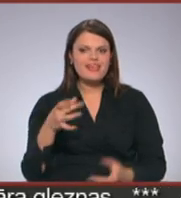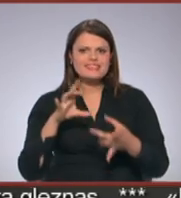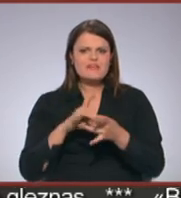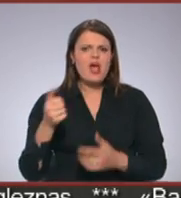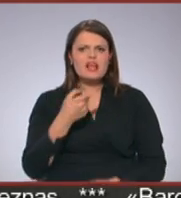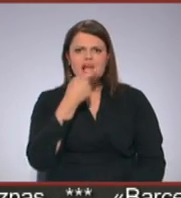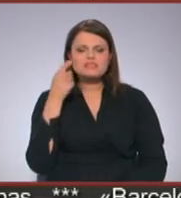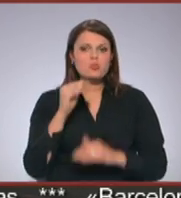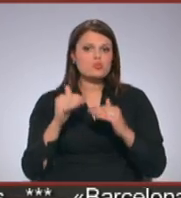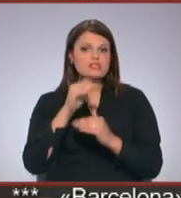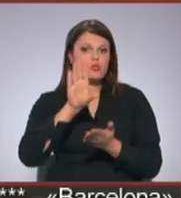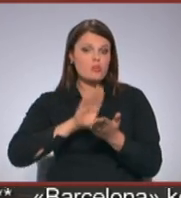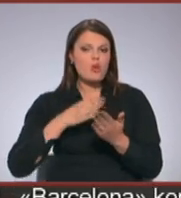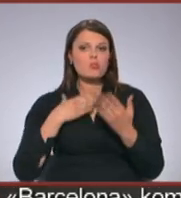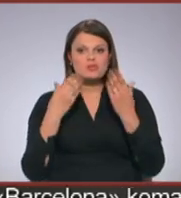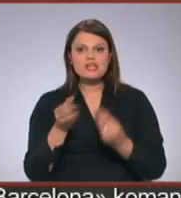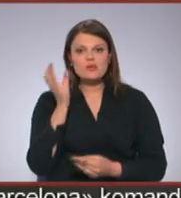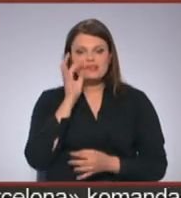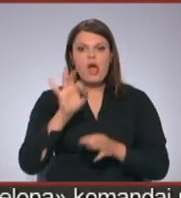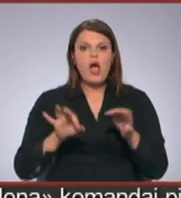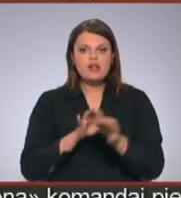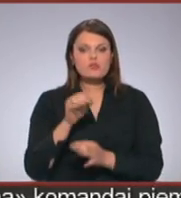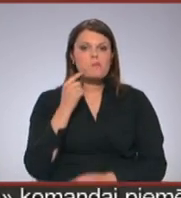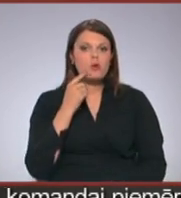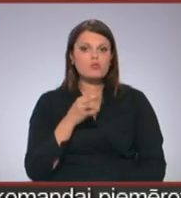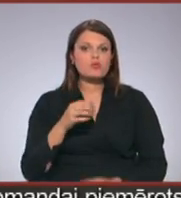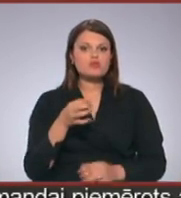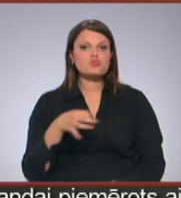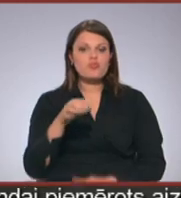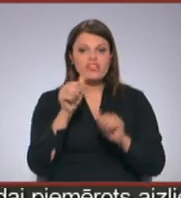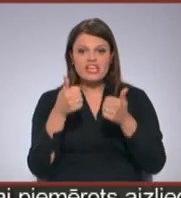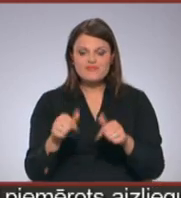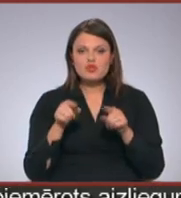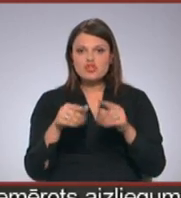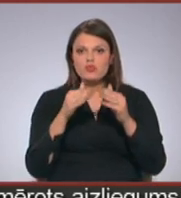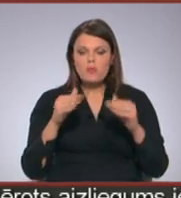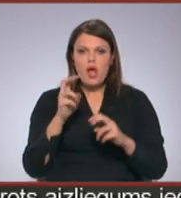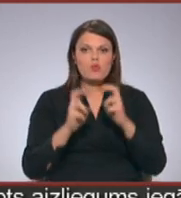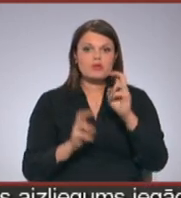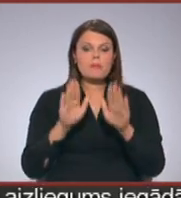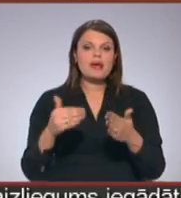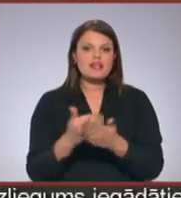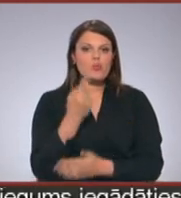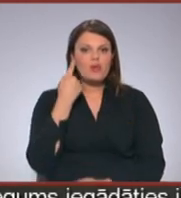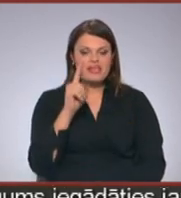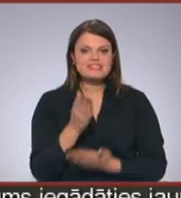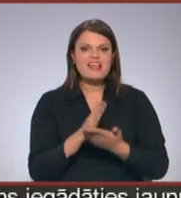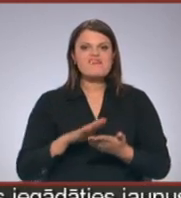gadsimtos uzkrāto pieredzi ar mūsdienu zinātni un arhitektūru Madonas novadā, izveidot šādu māju ražotni. Un par jauno iecer Vidzemes